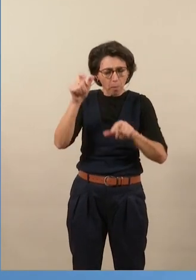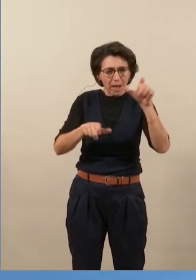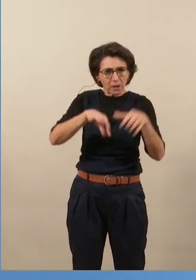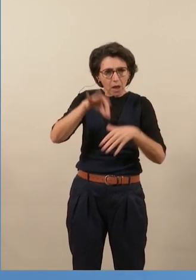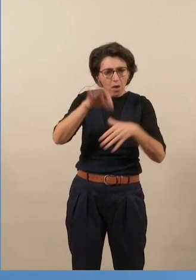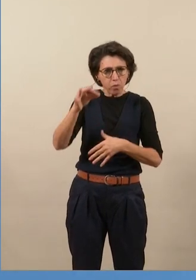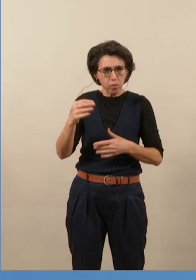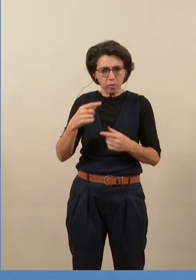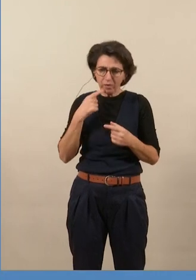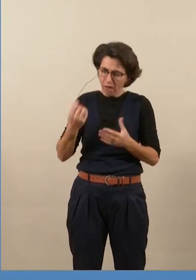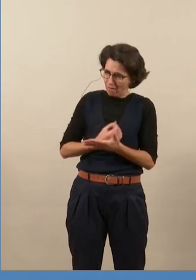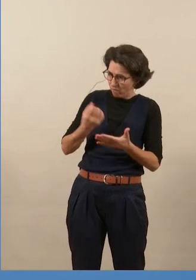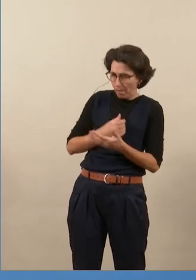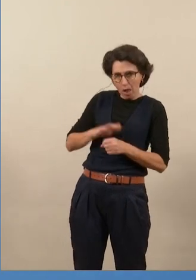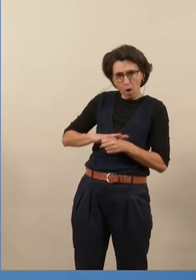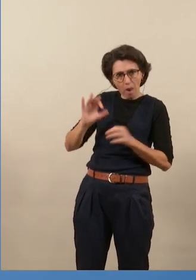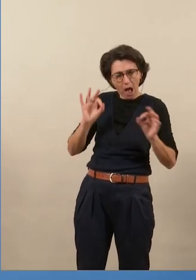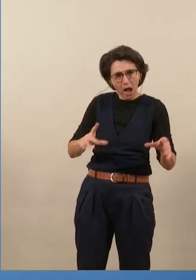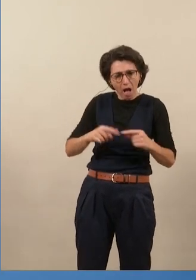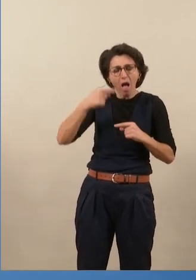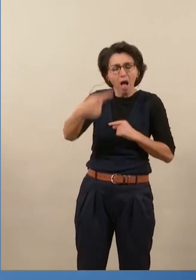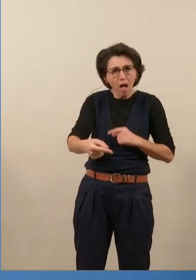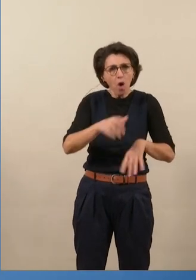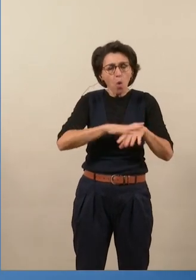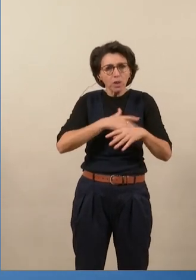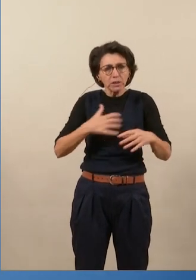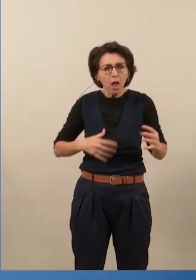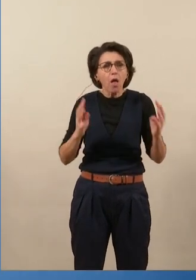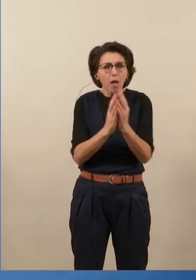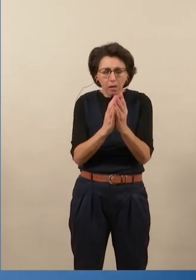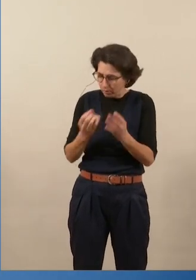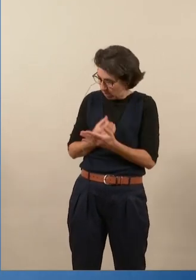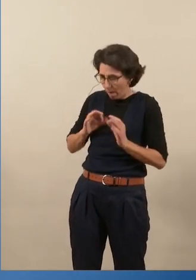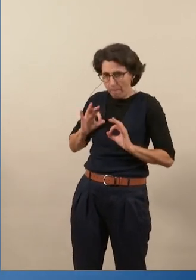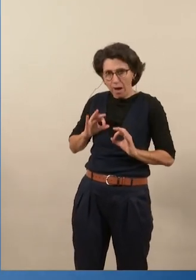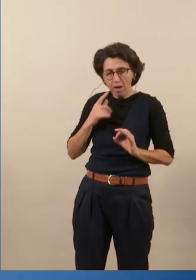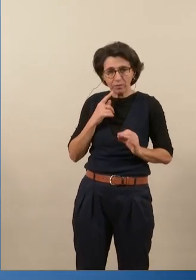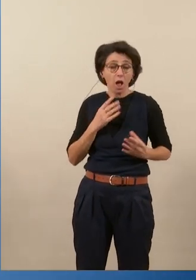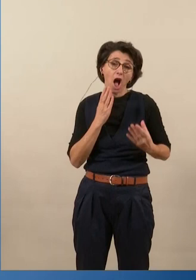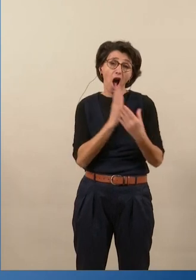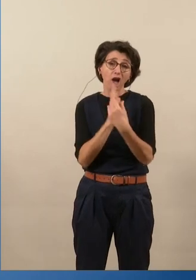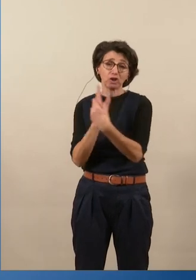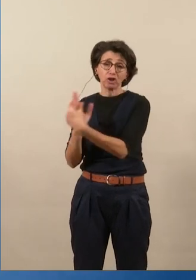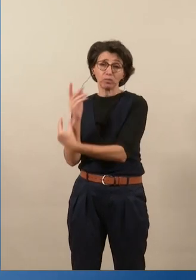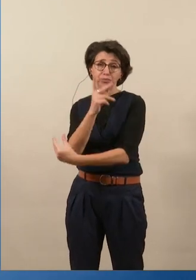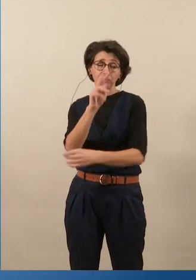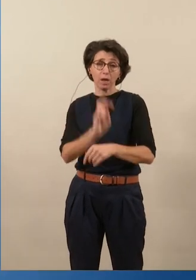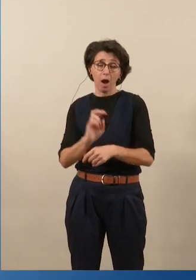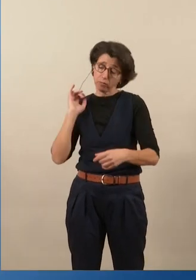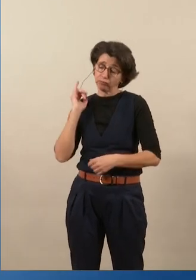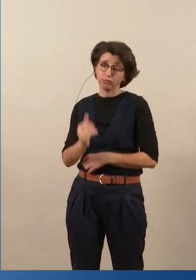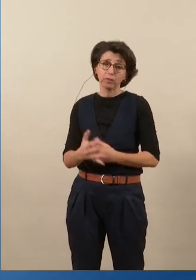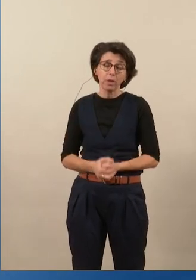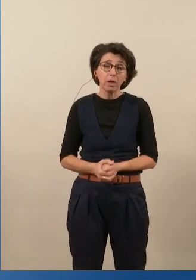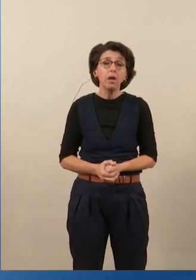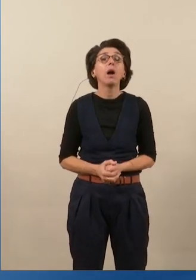conseil de ce jour et qui restera dans les archives du conseil municipal